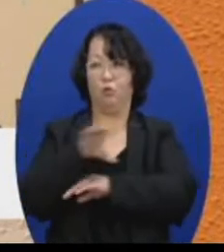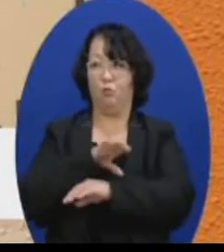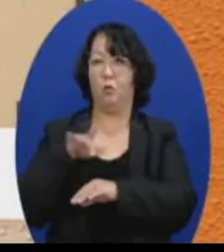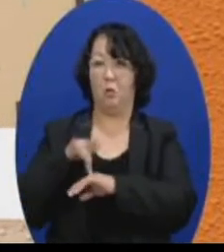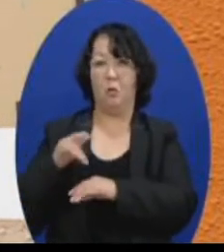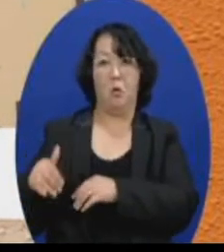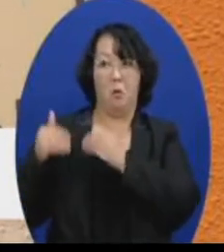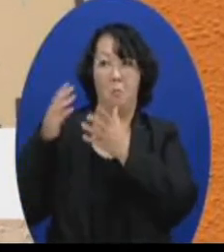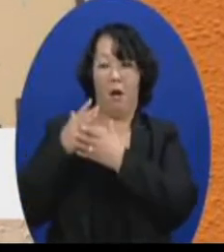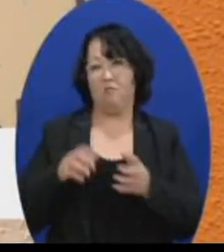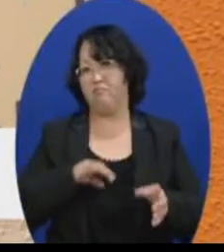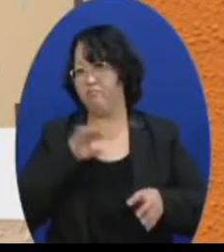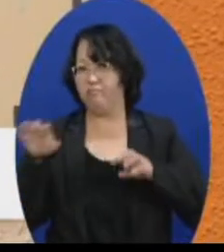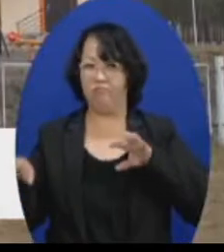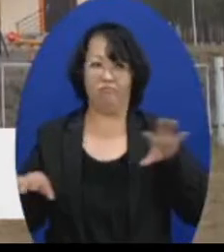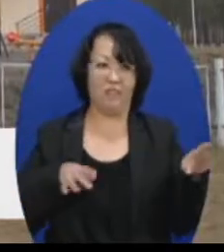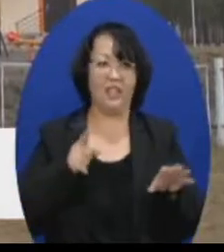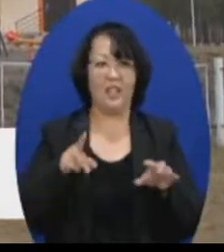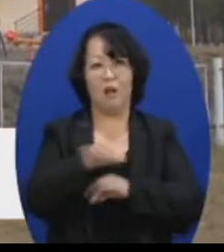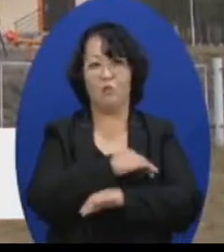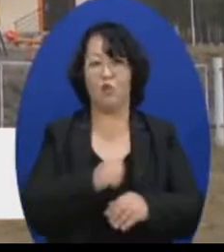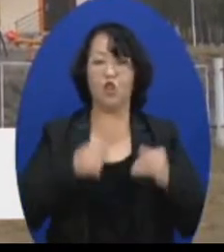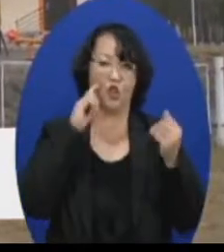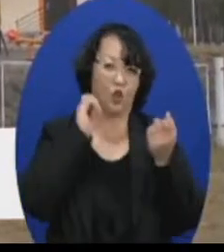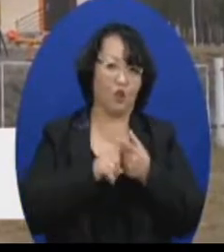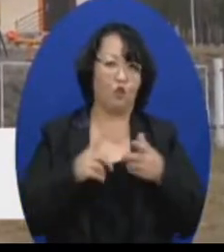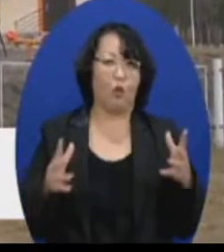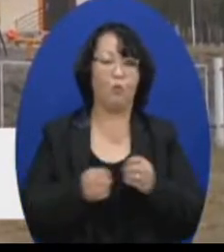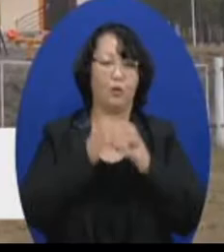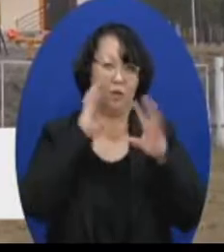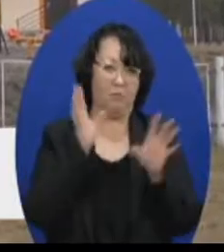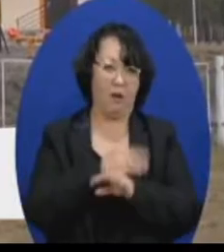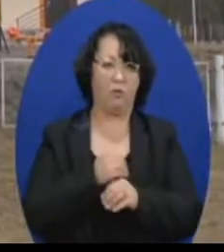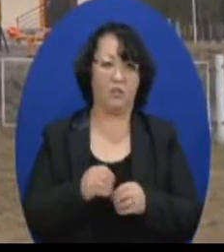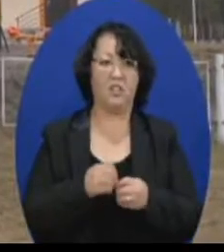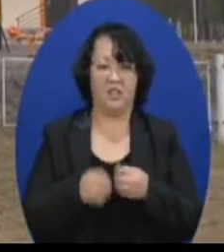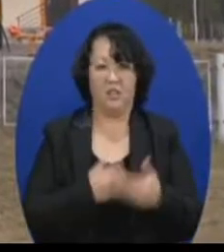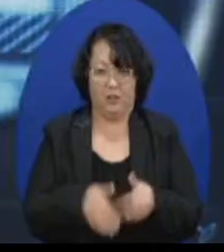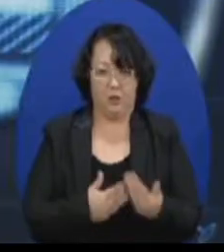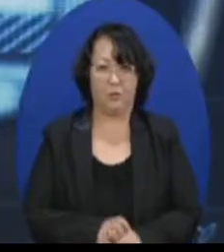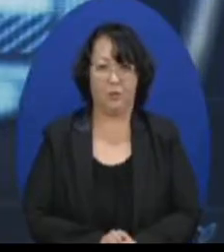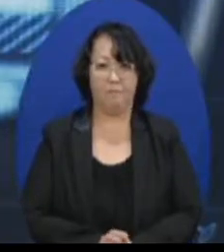жуулчлалын бүс болгон хөгжүүлэх зорилгоор томоохон бүтээн байгуулалт өрнөж байна.